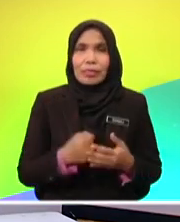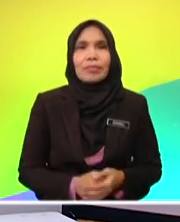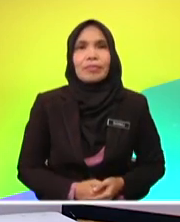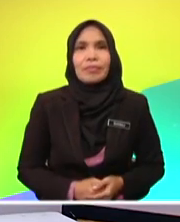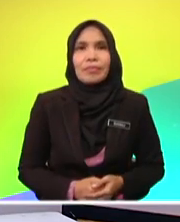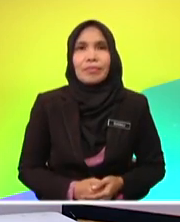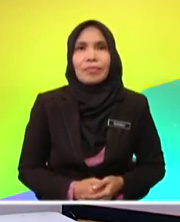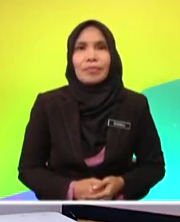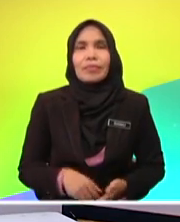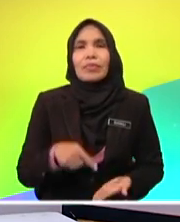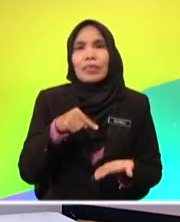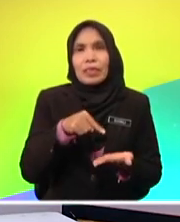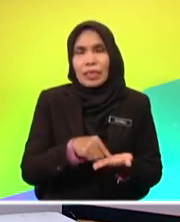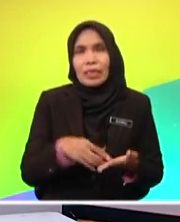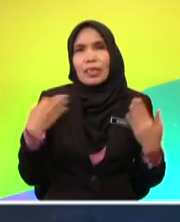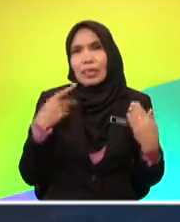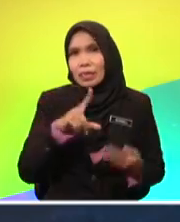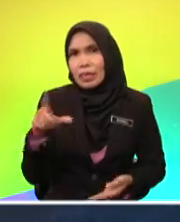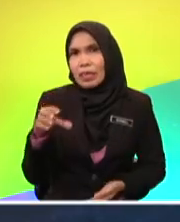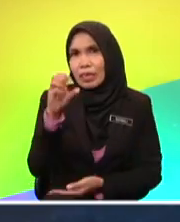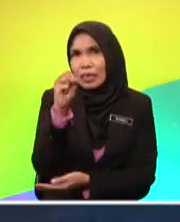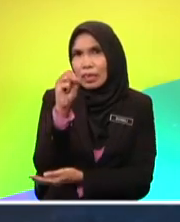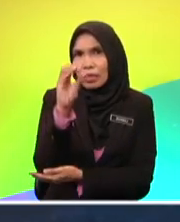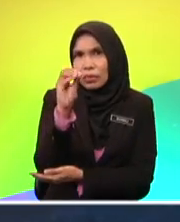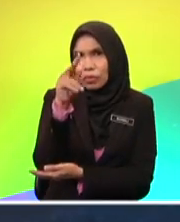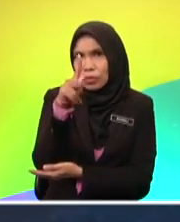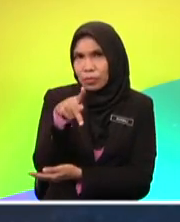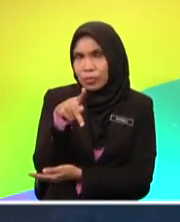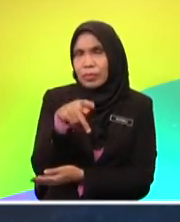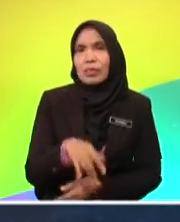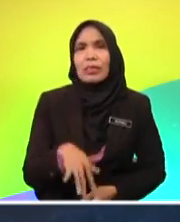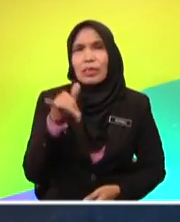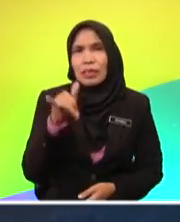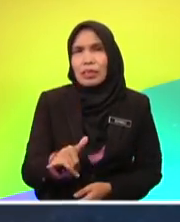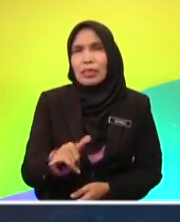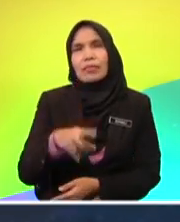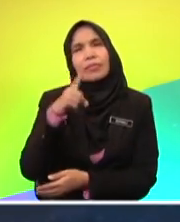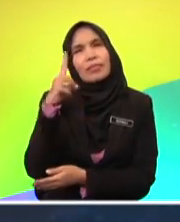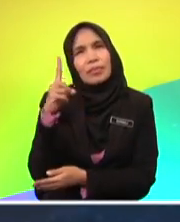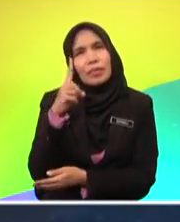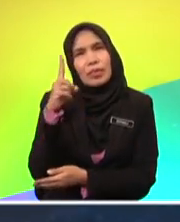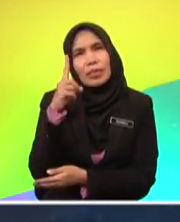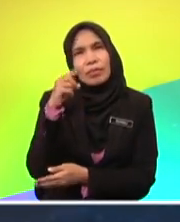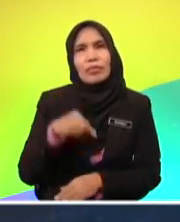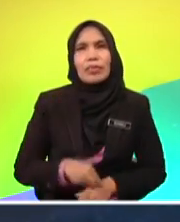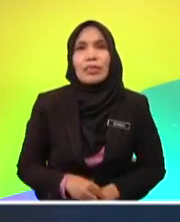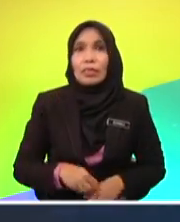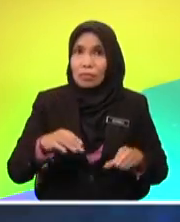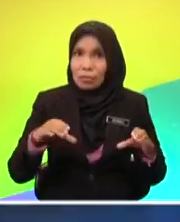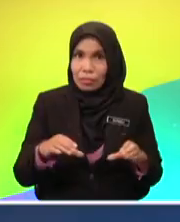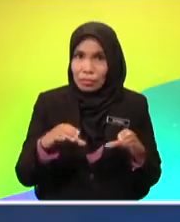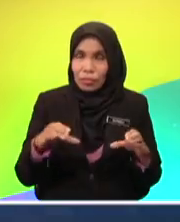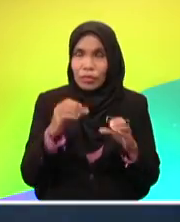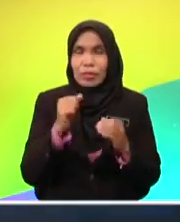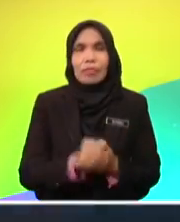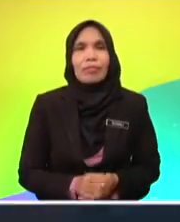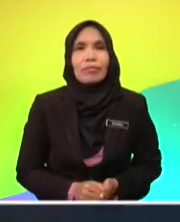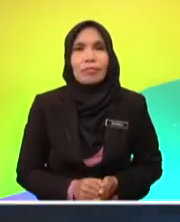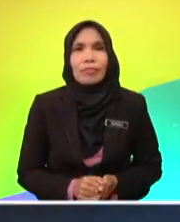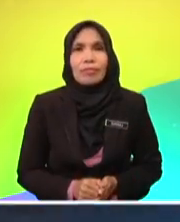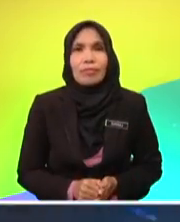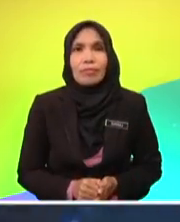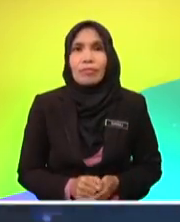yang sudah menjadi rutin dalam kehidupan kita. Pastikan anda juga mengamalkan SOP ini, termasuklah memakai